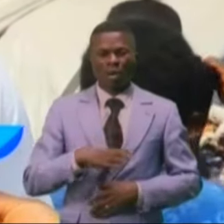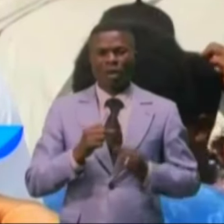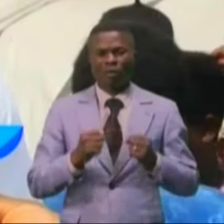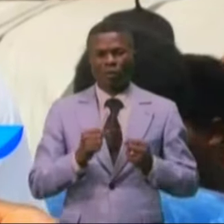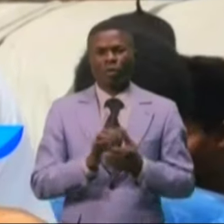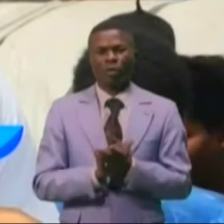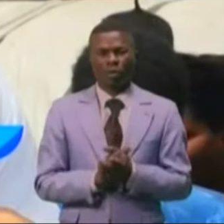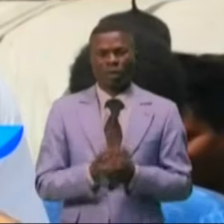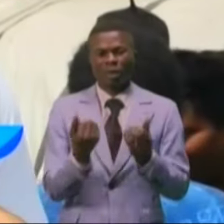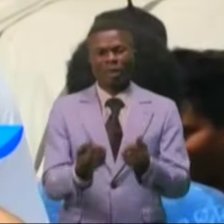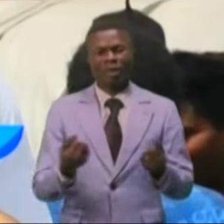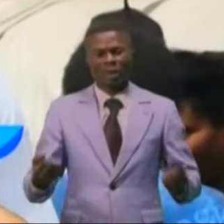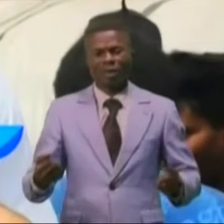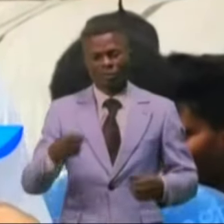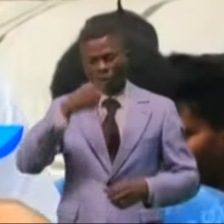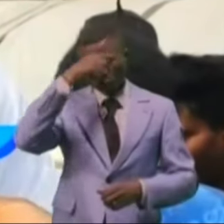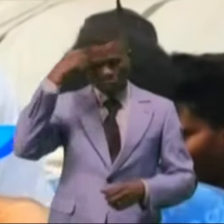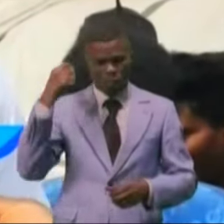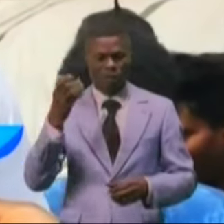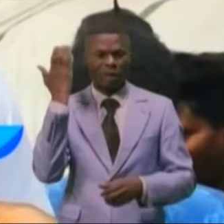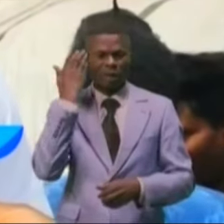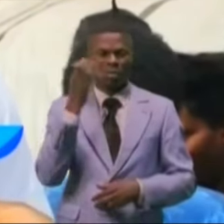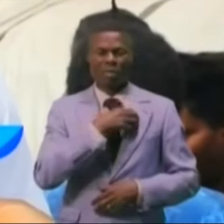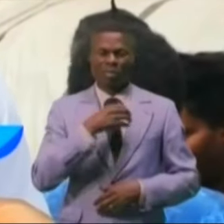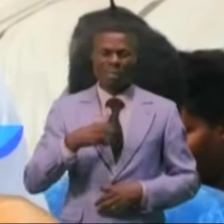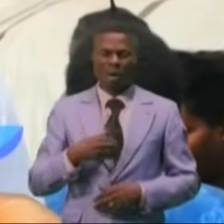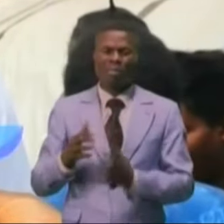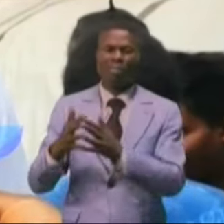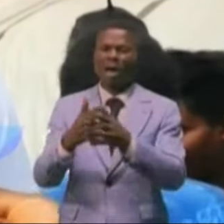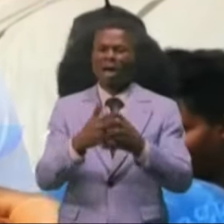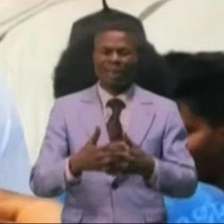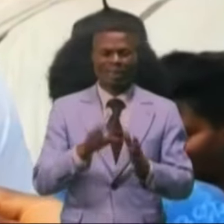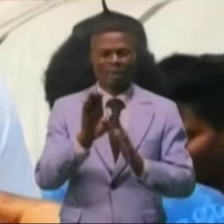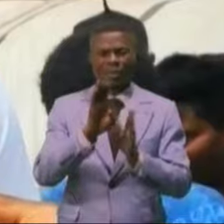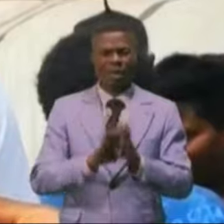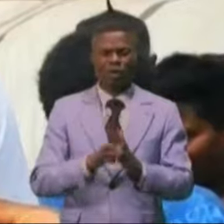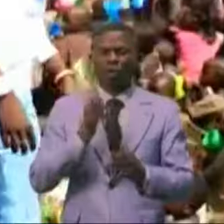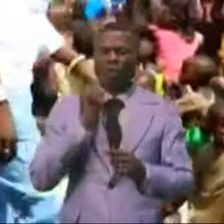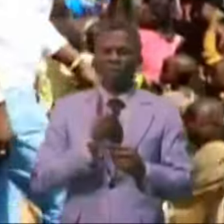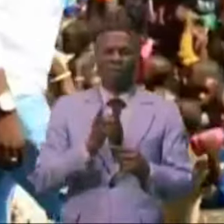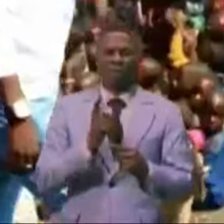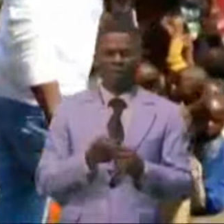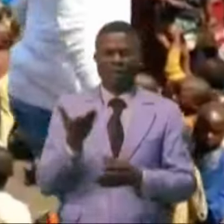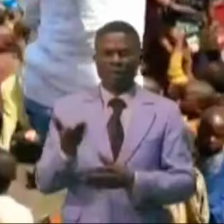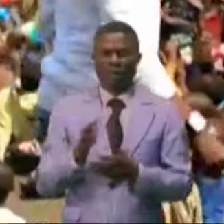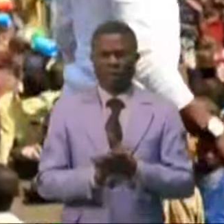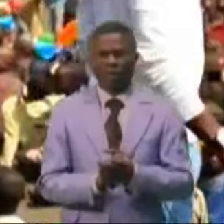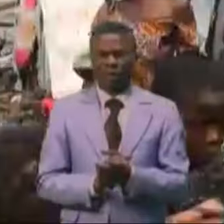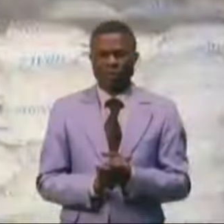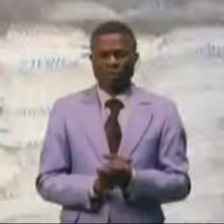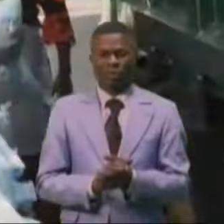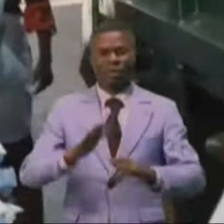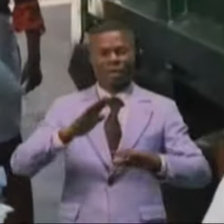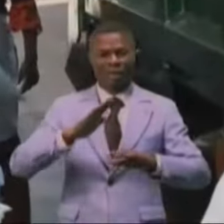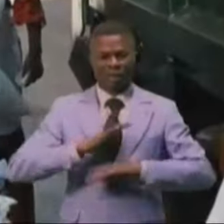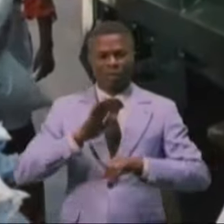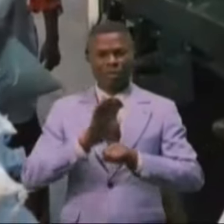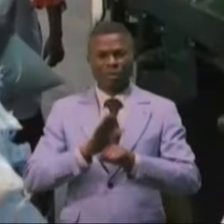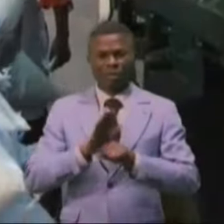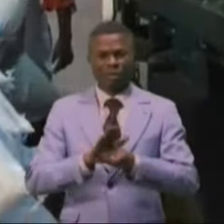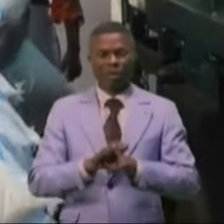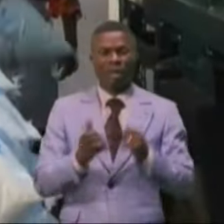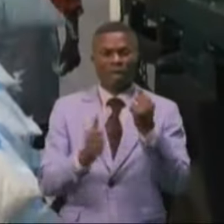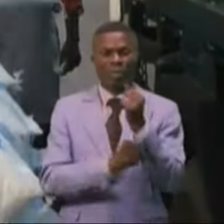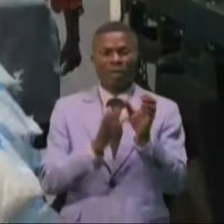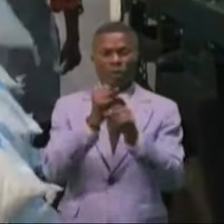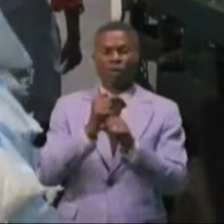Les enfants, les hommes et les femmes, dans des conditions inhumaines. Très satisfait, les bénéficiaires de